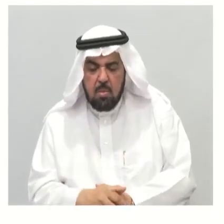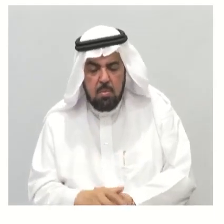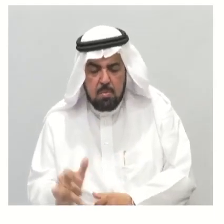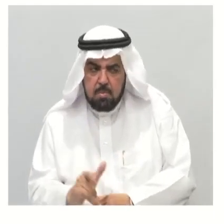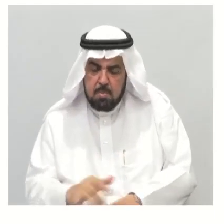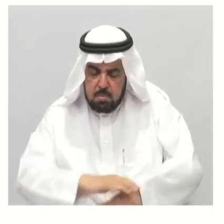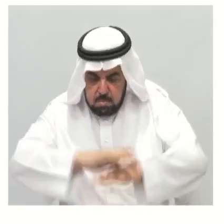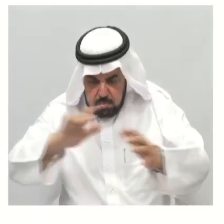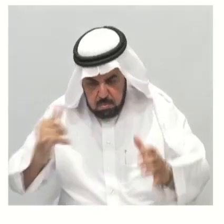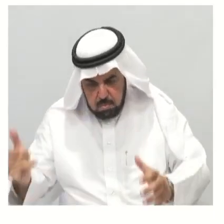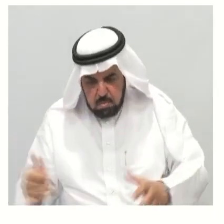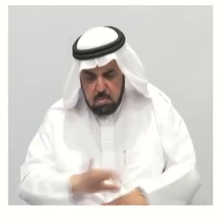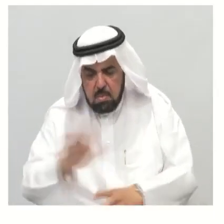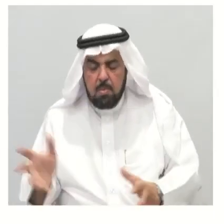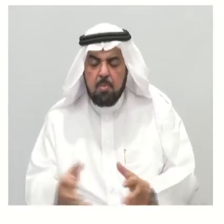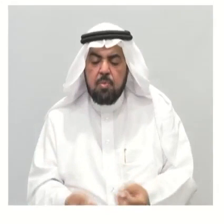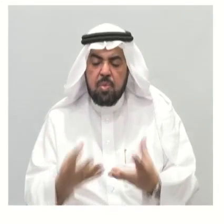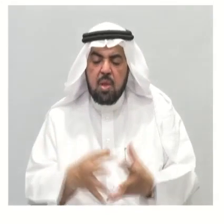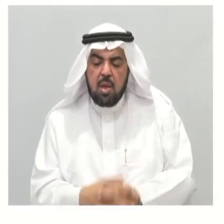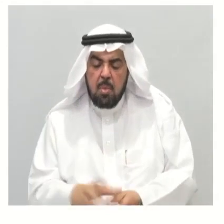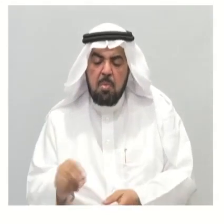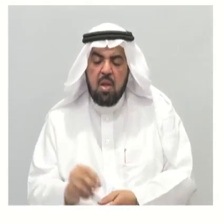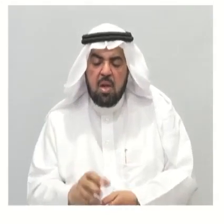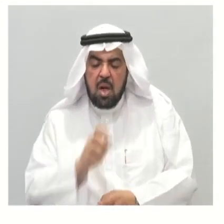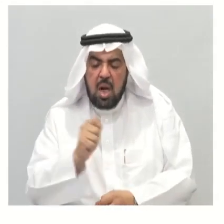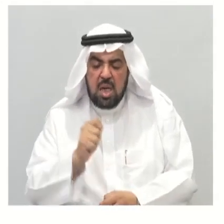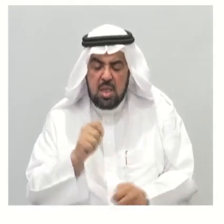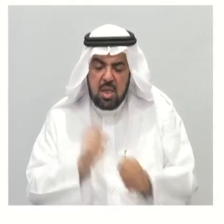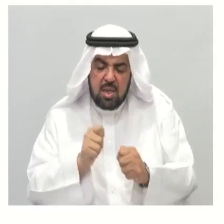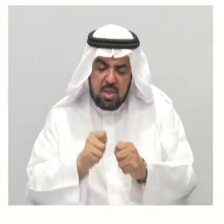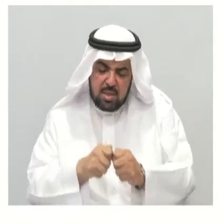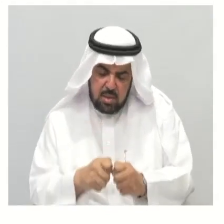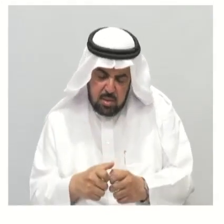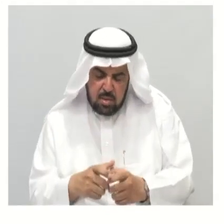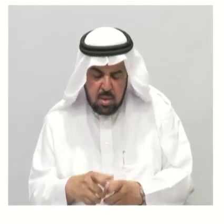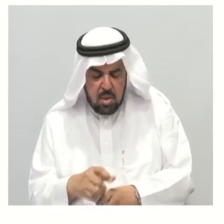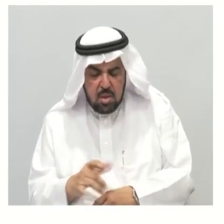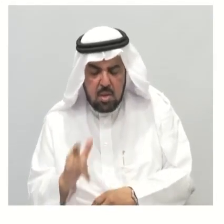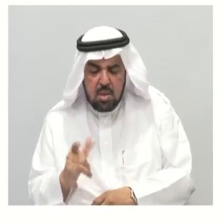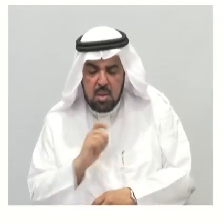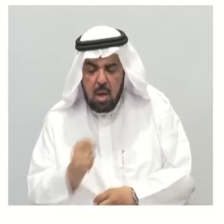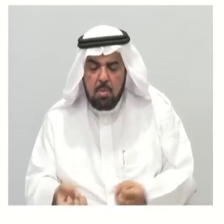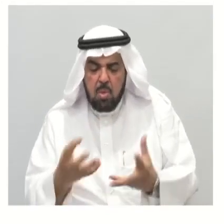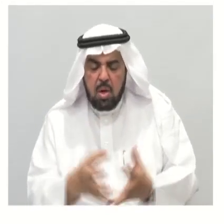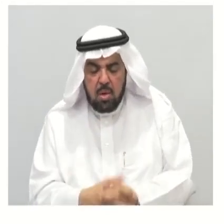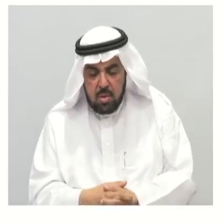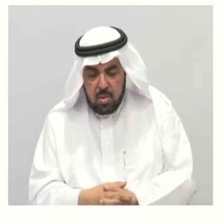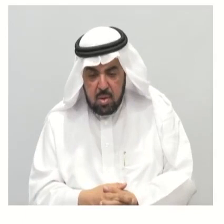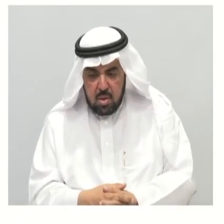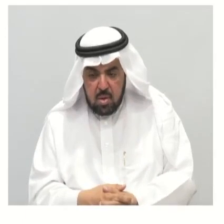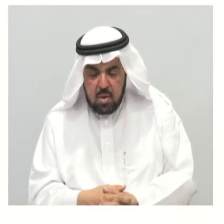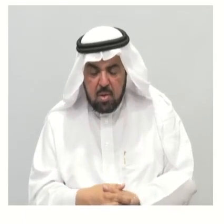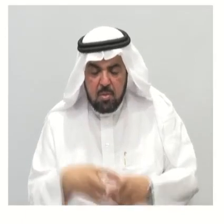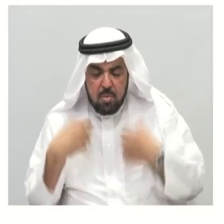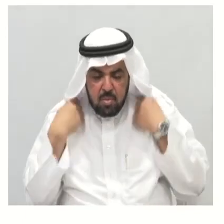كل المواد قابلة للاشتعال. من أمثلتها الحجر ليس مادة قابلة للاشتعال. فكر